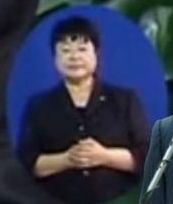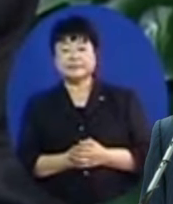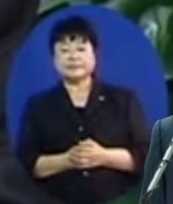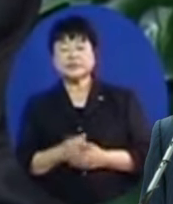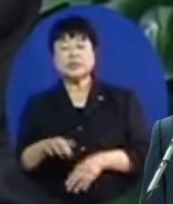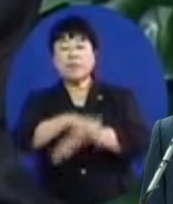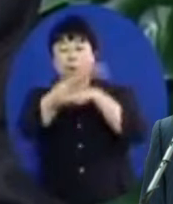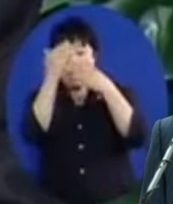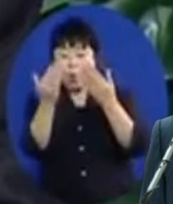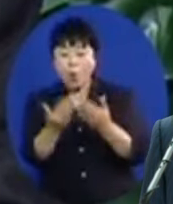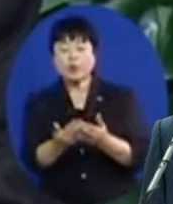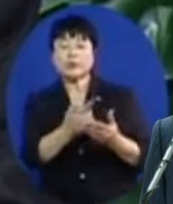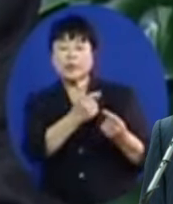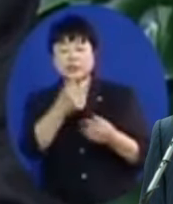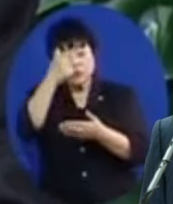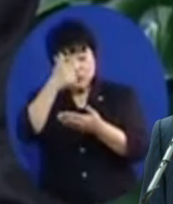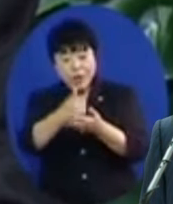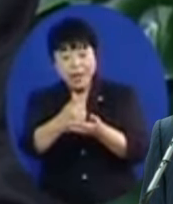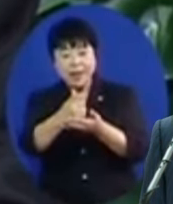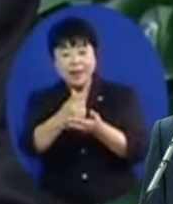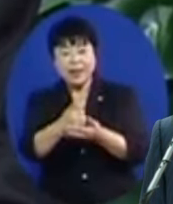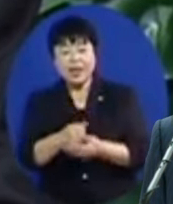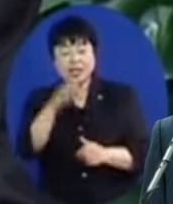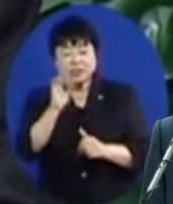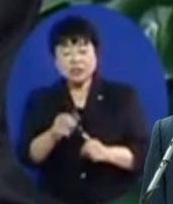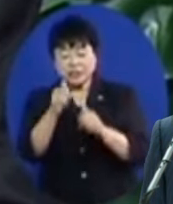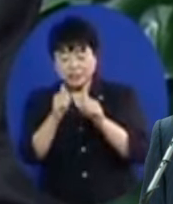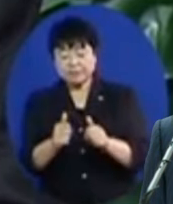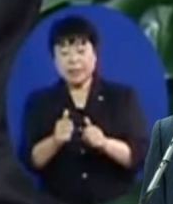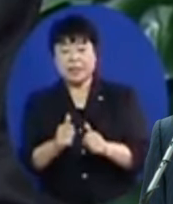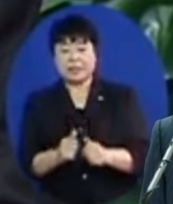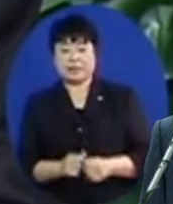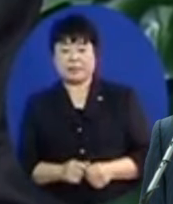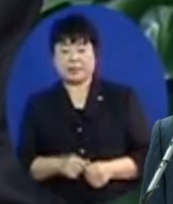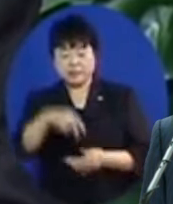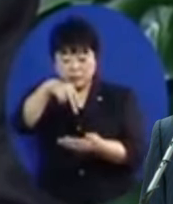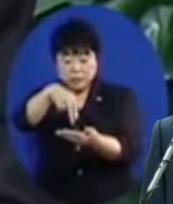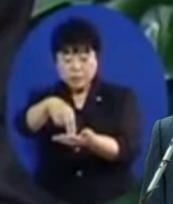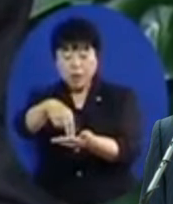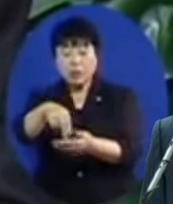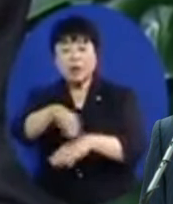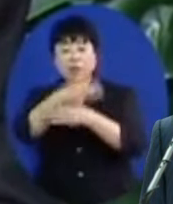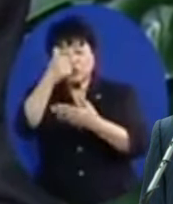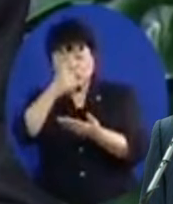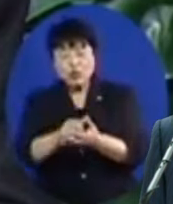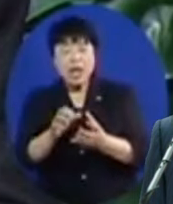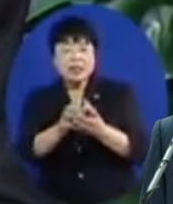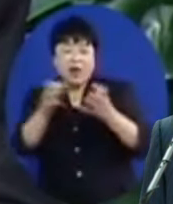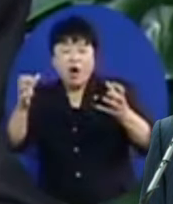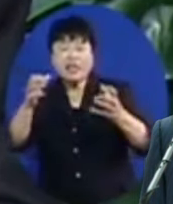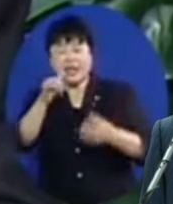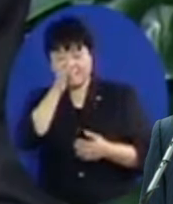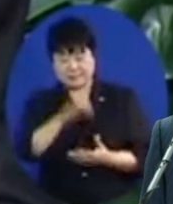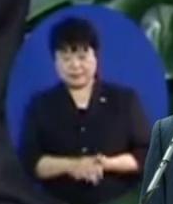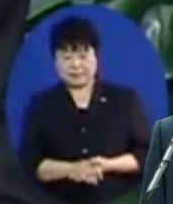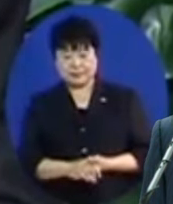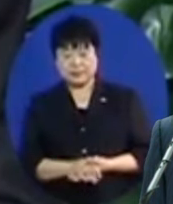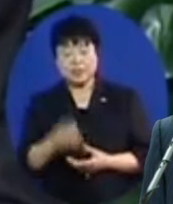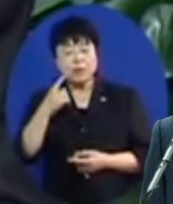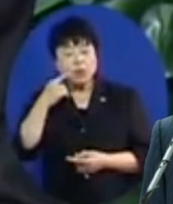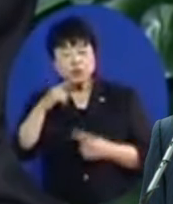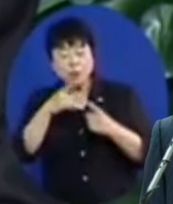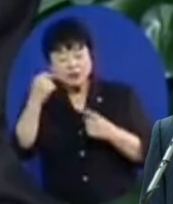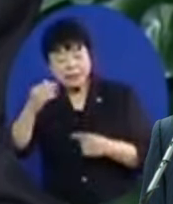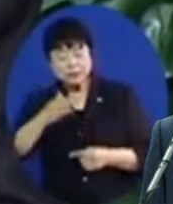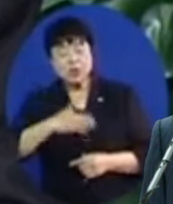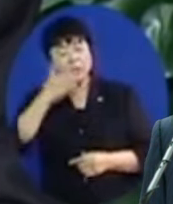우리는 모두 다 이와 같이 죄를 정죄하고 심판하는 율법 앞에 서면 온통 죄 덩어리입니다. 저도 그렇고